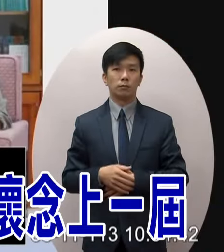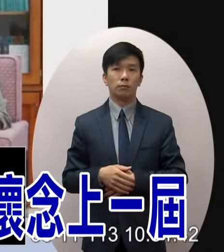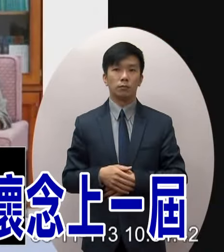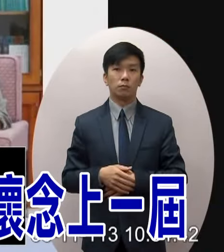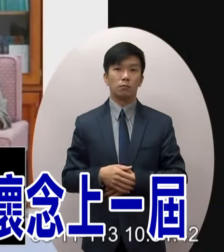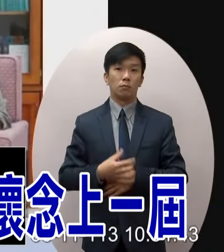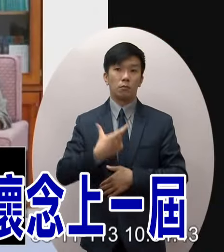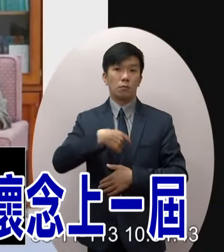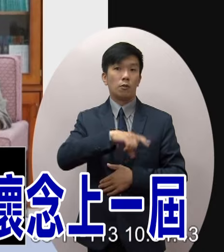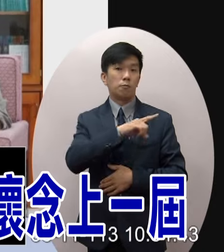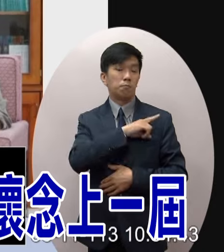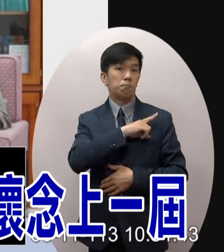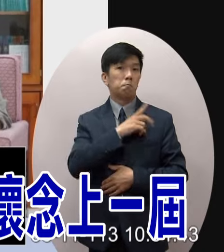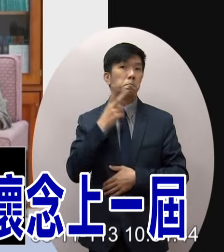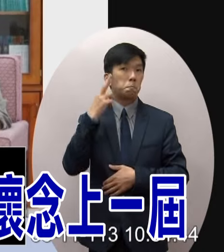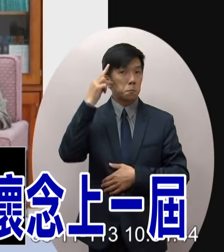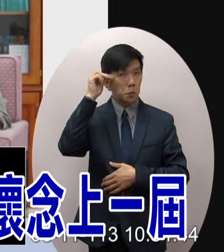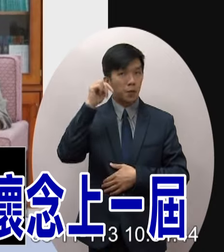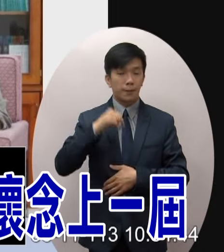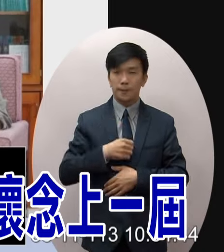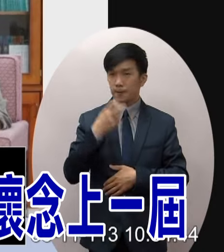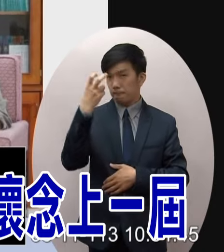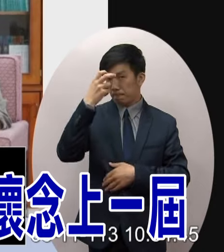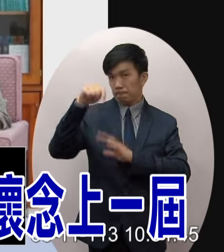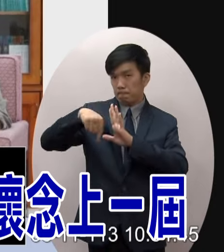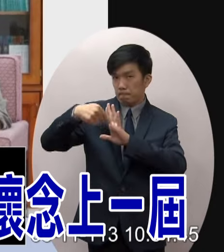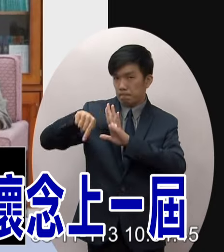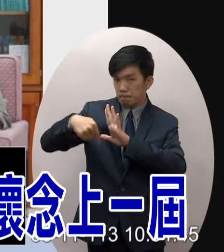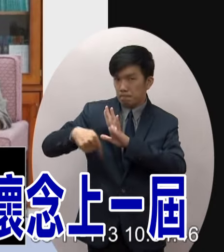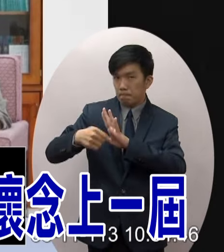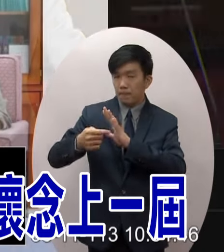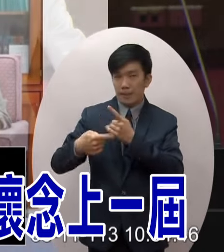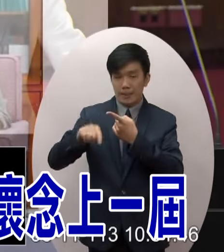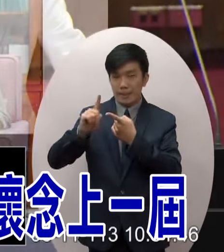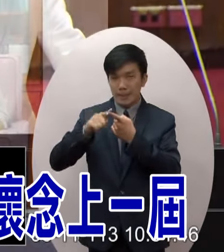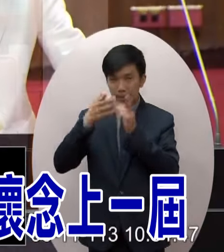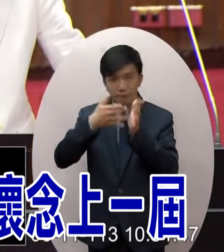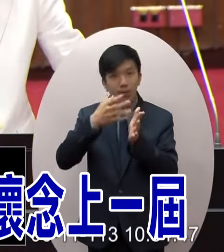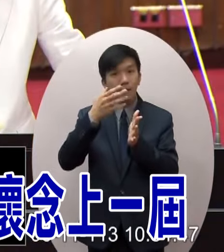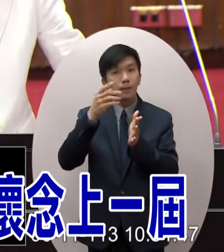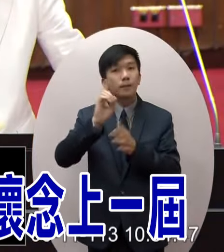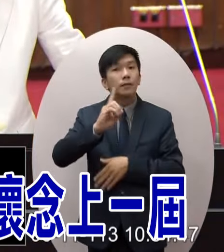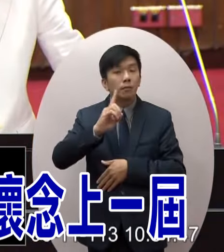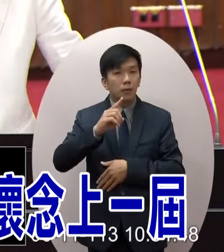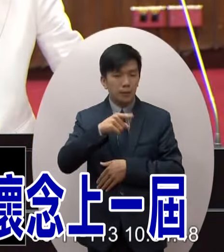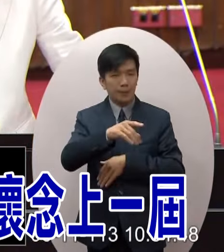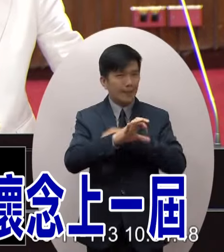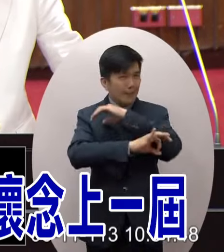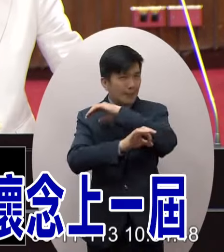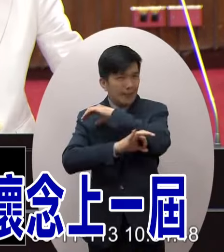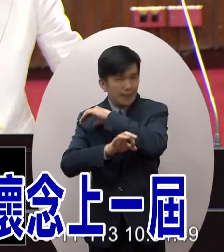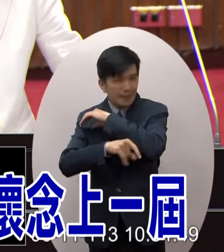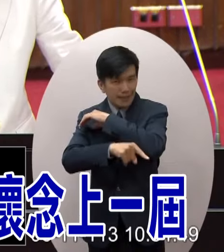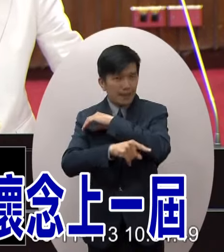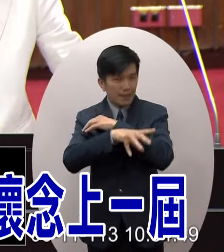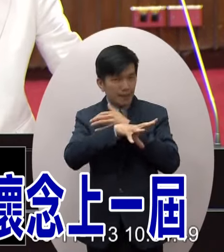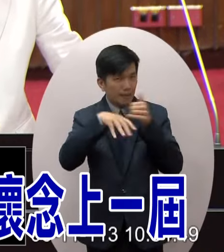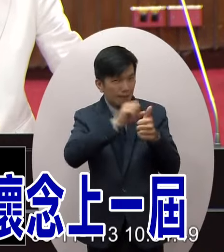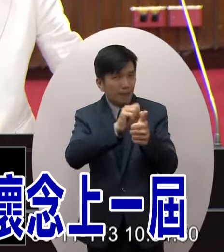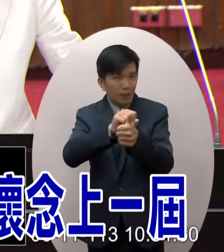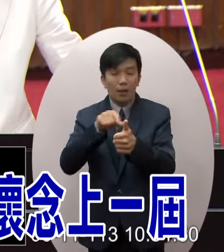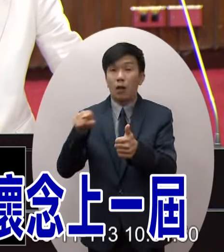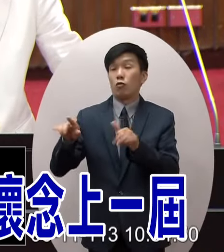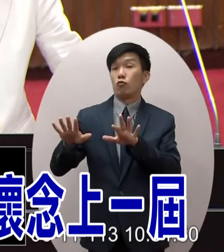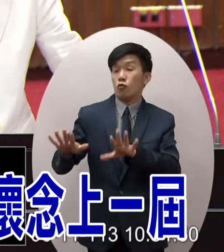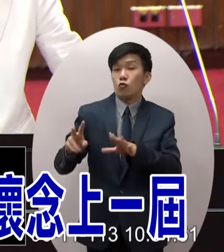我个人觉得啊，监察院院就是应该好好的去抓一些贪官污吏了，这是他的权责。他已经跳跃过来，他